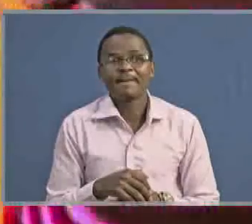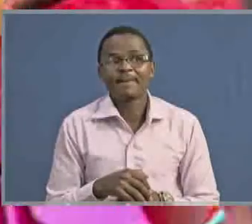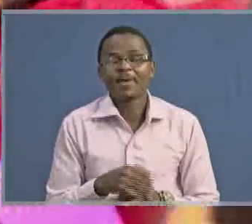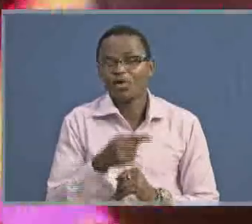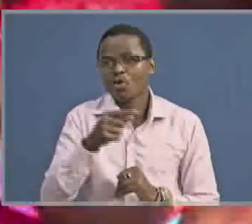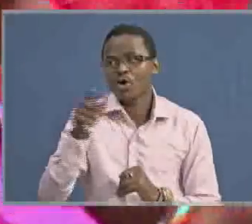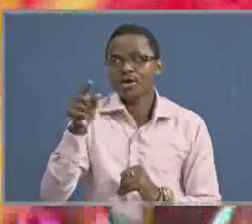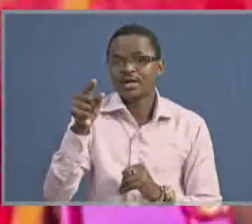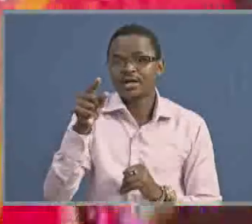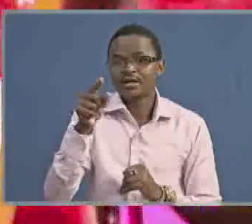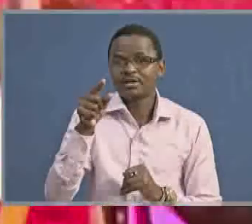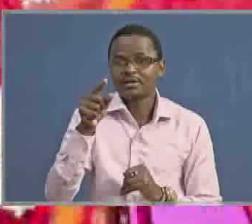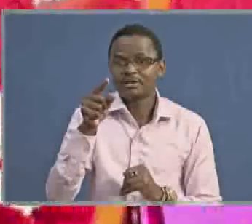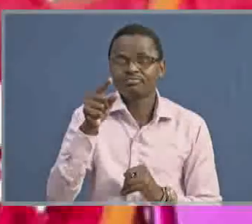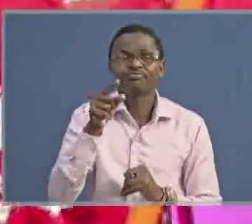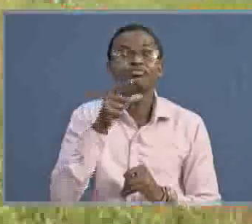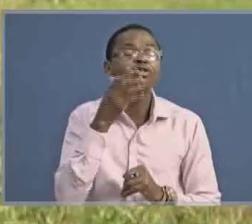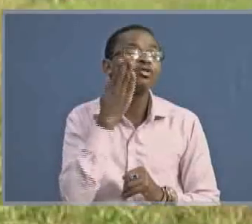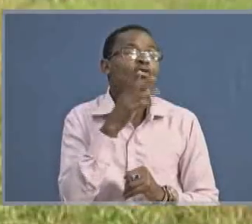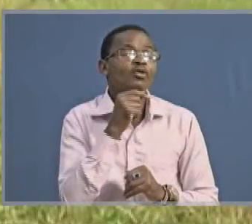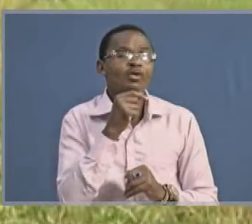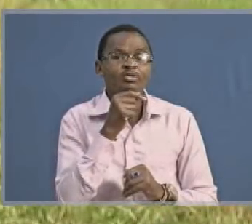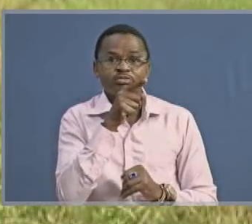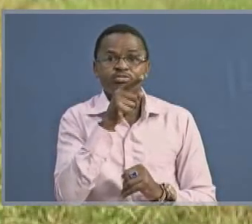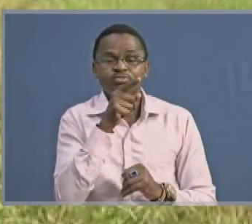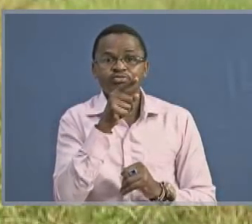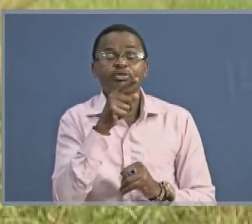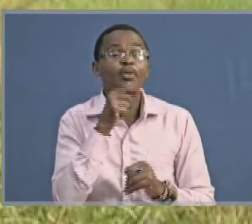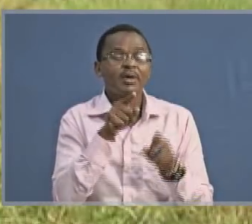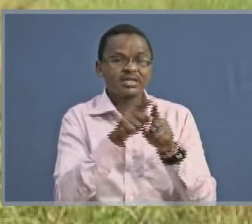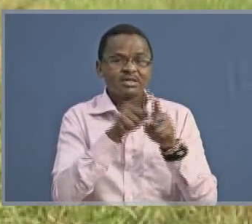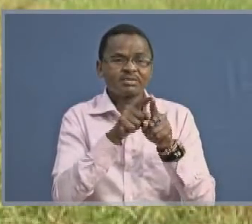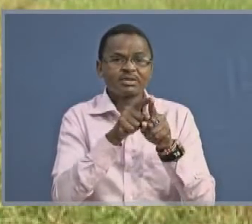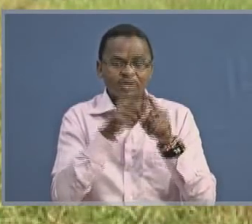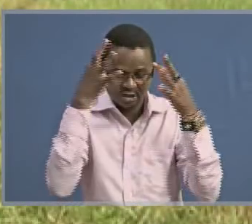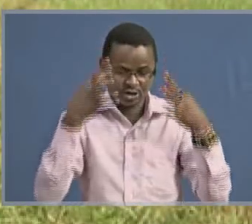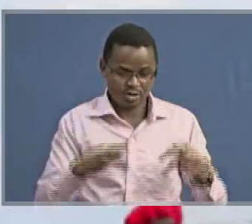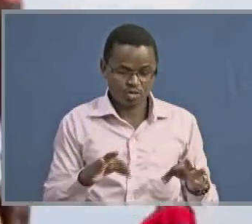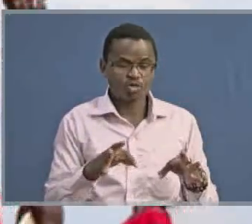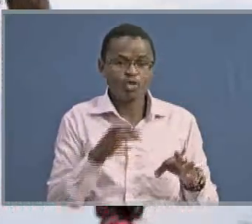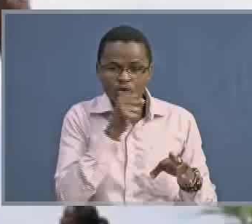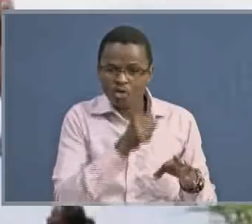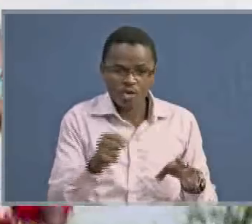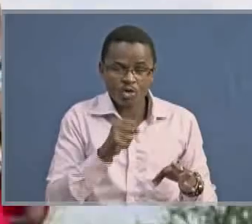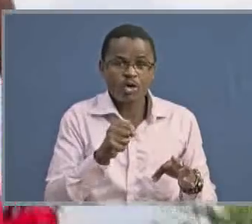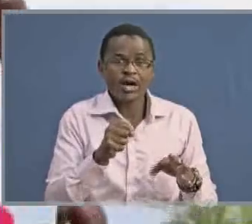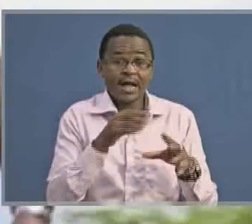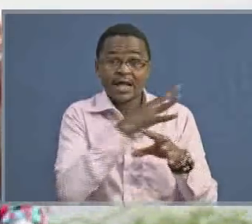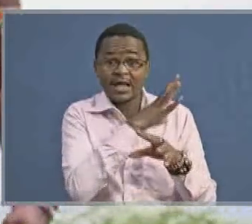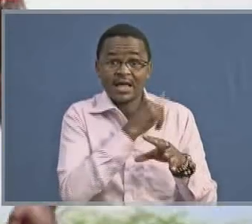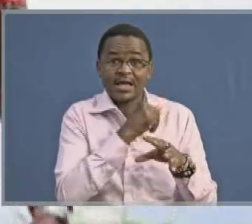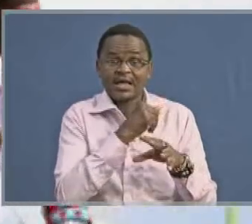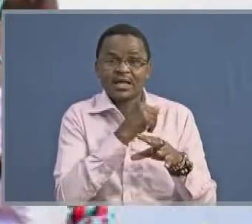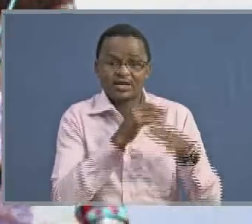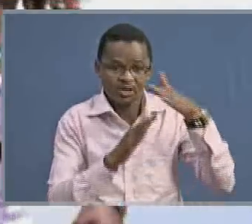Wanaelekea hadi kwa wazazi wa mume ambapo wanafanya harusi inayoongozwa na wazee wa kijiji na kuidhinishwa na